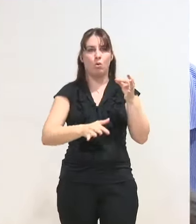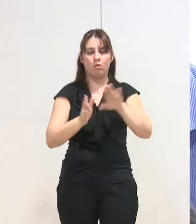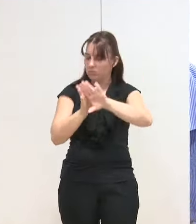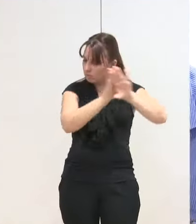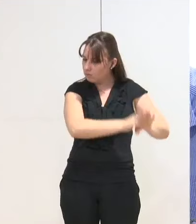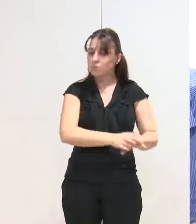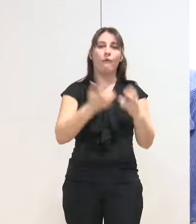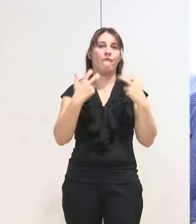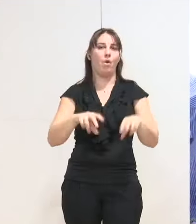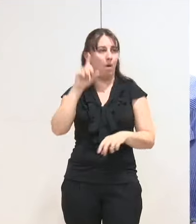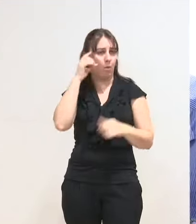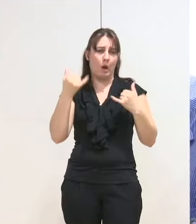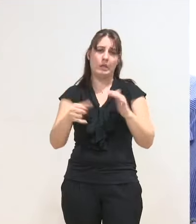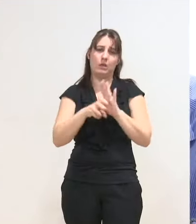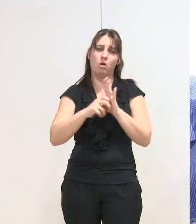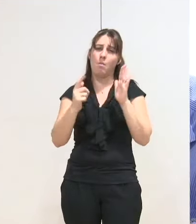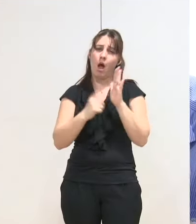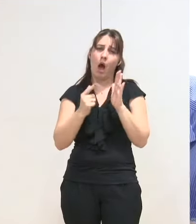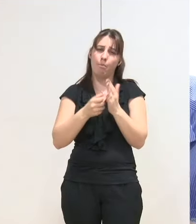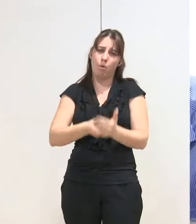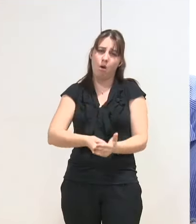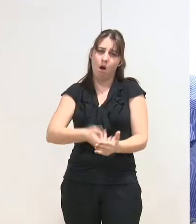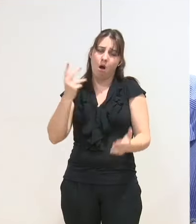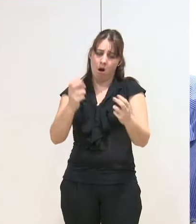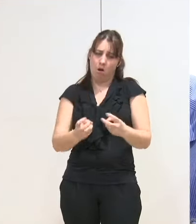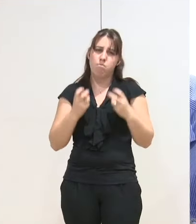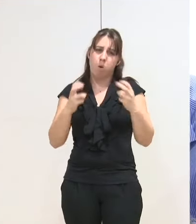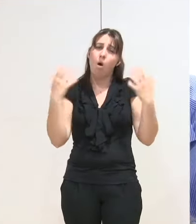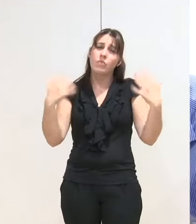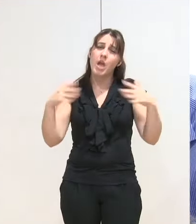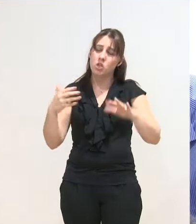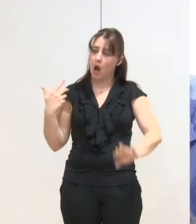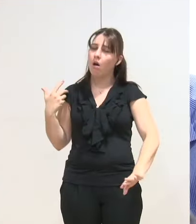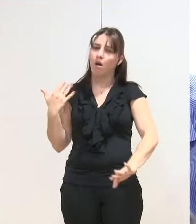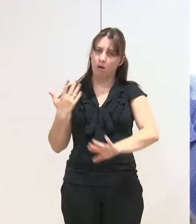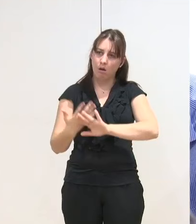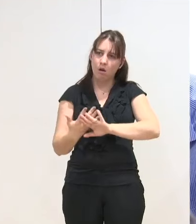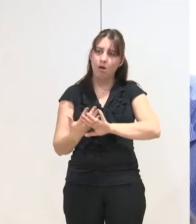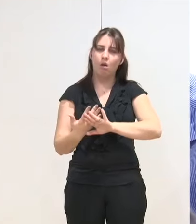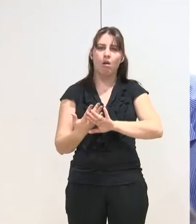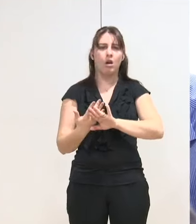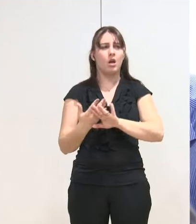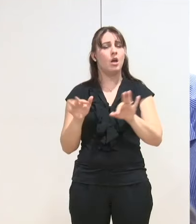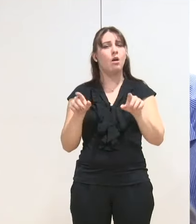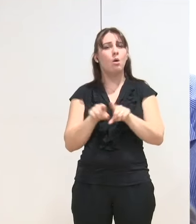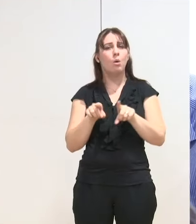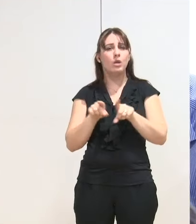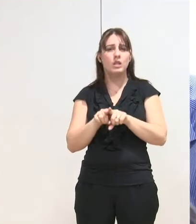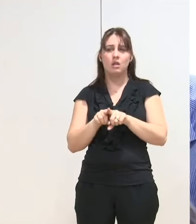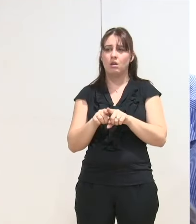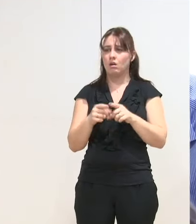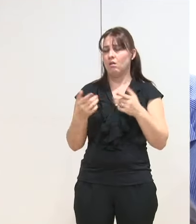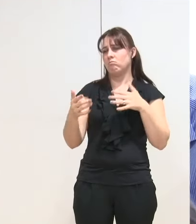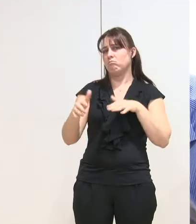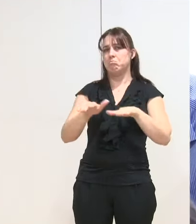déjà très élevé à Grenoble et inéquitable comptenu de la manière